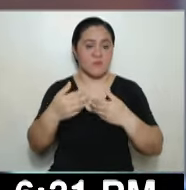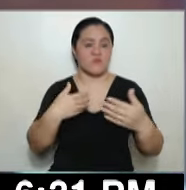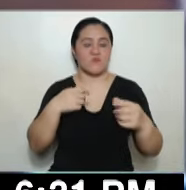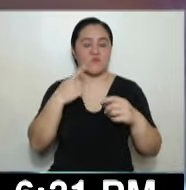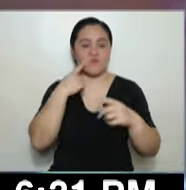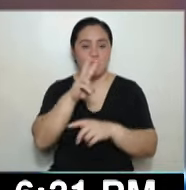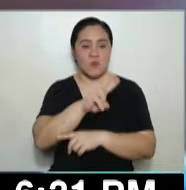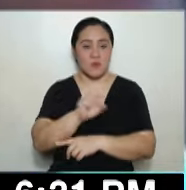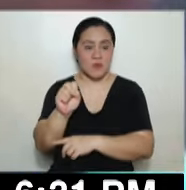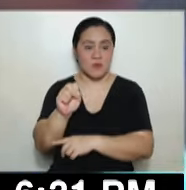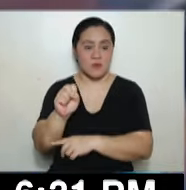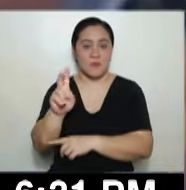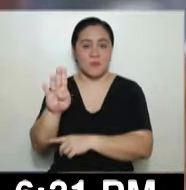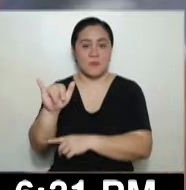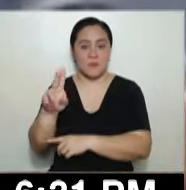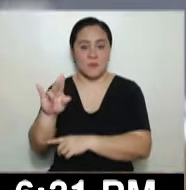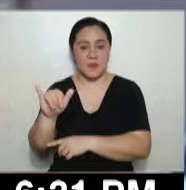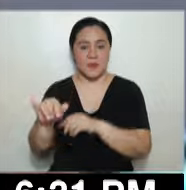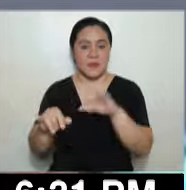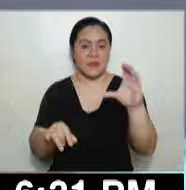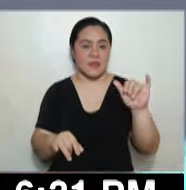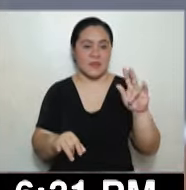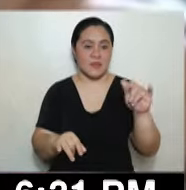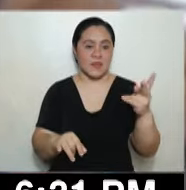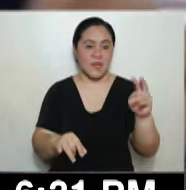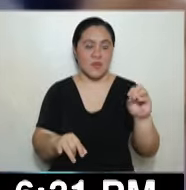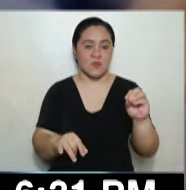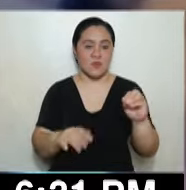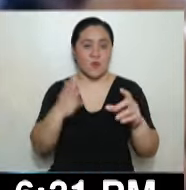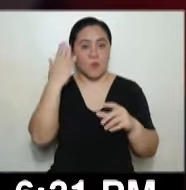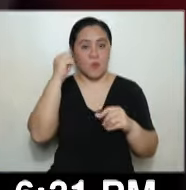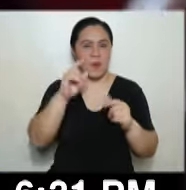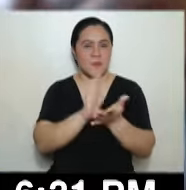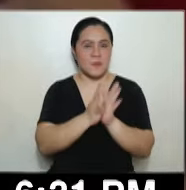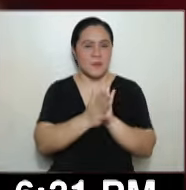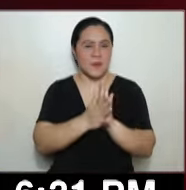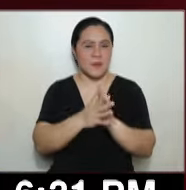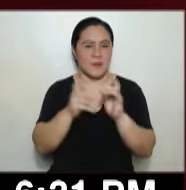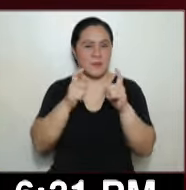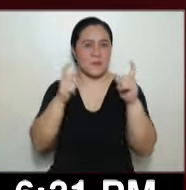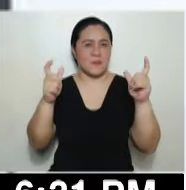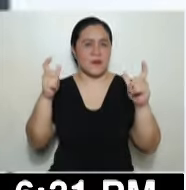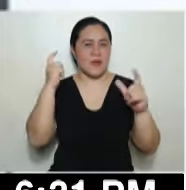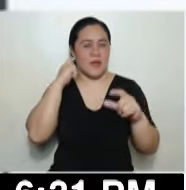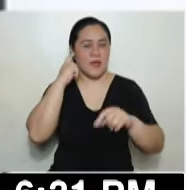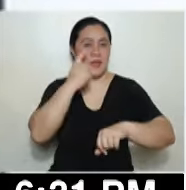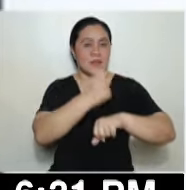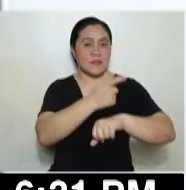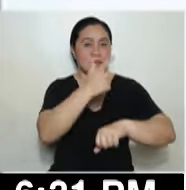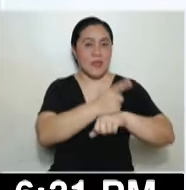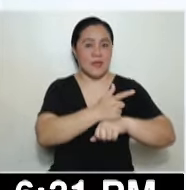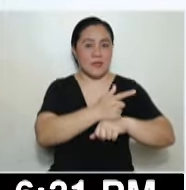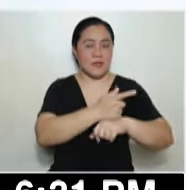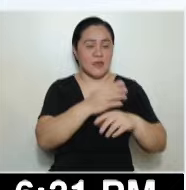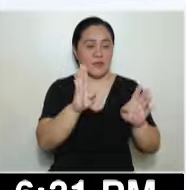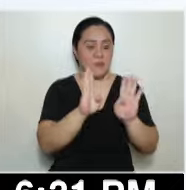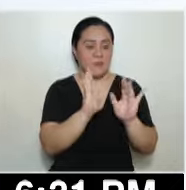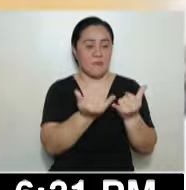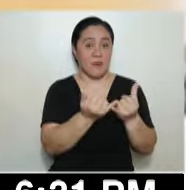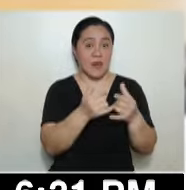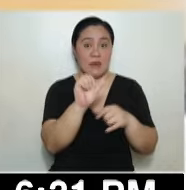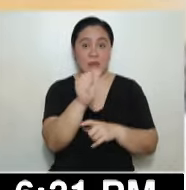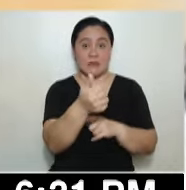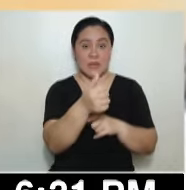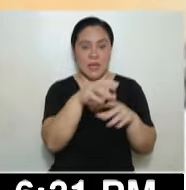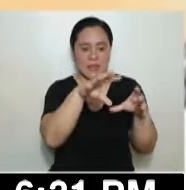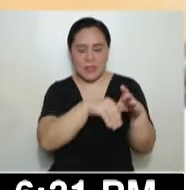versus Cayetano sa Taguig. Matatanda ang umugong ito matapos mapunta sa Taguig ang 10 barangay na dating sakop ng